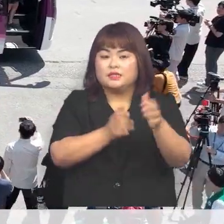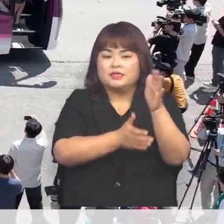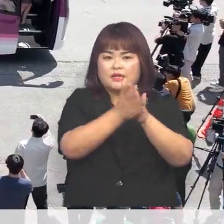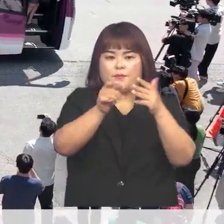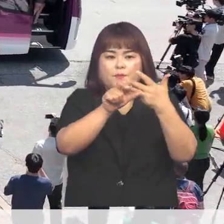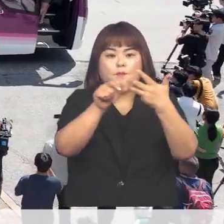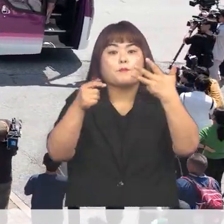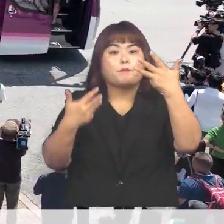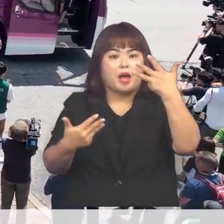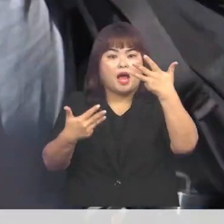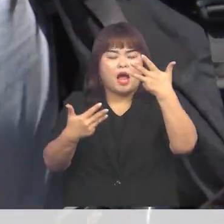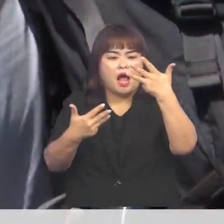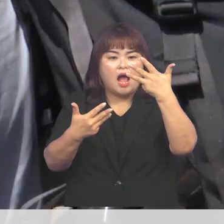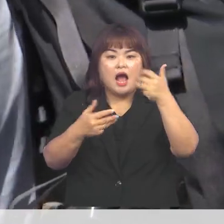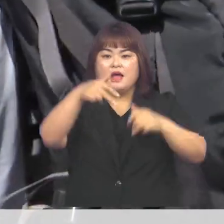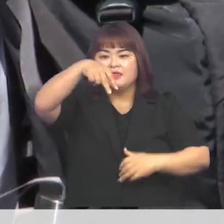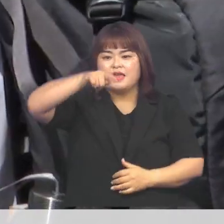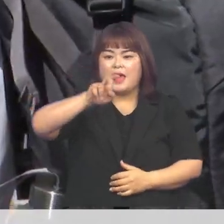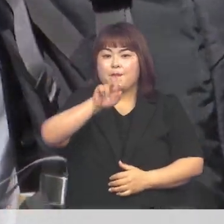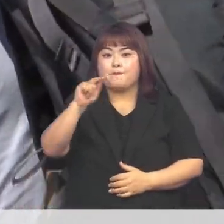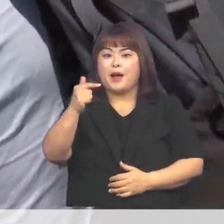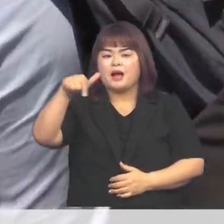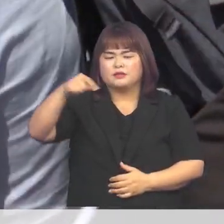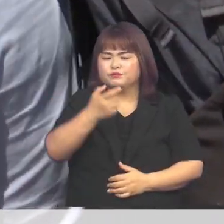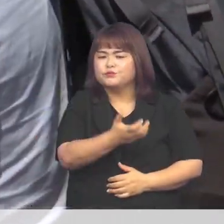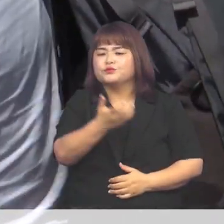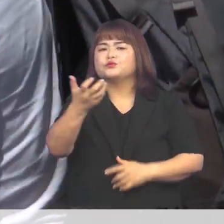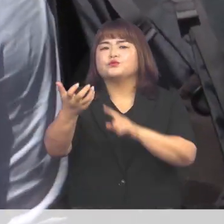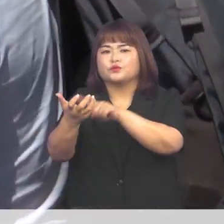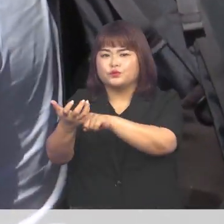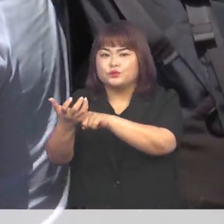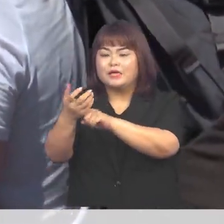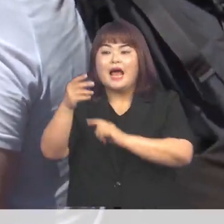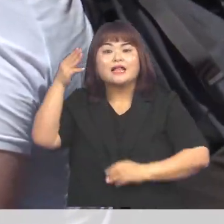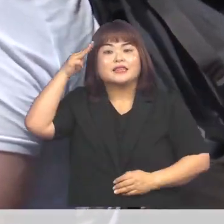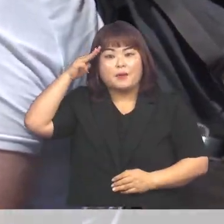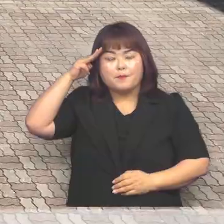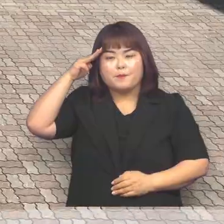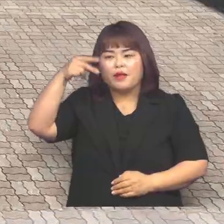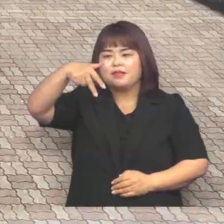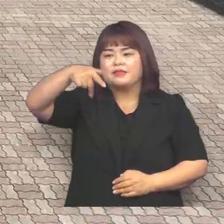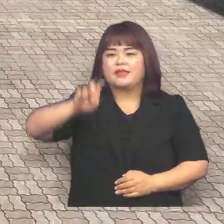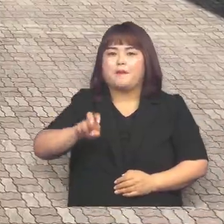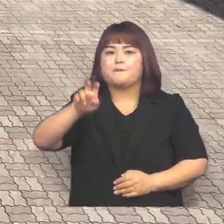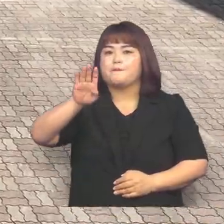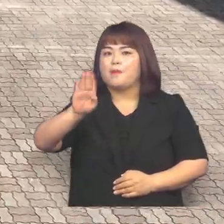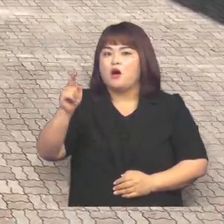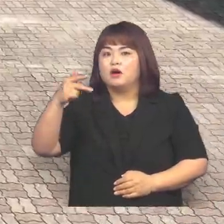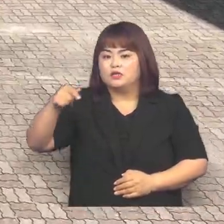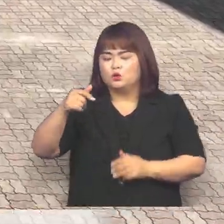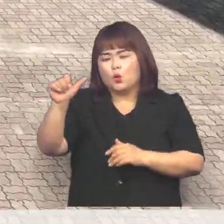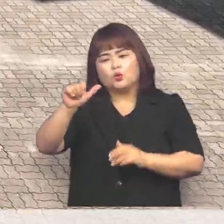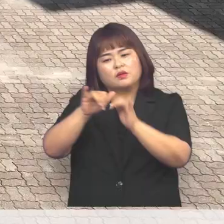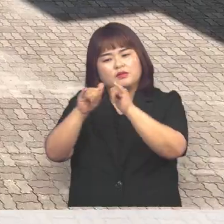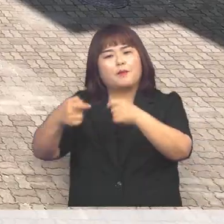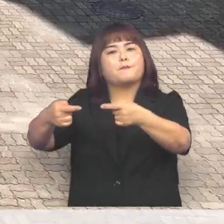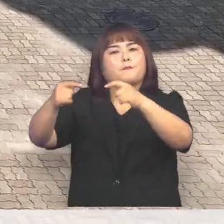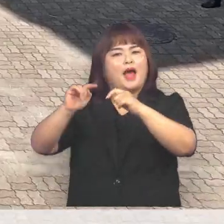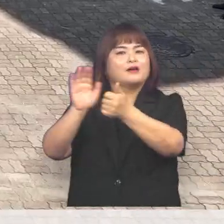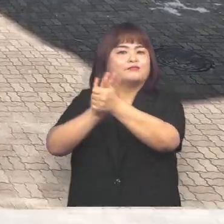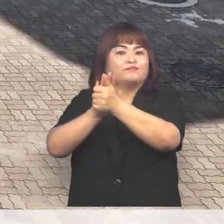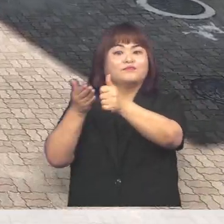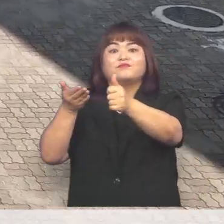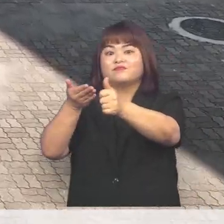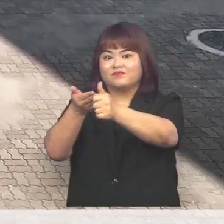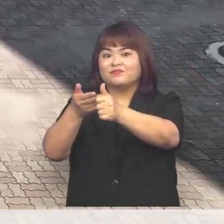용인특례시가 8일 새만금을 떠나 용인에 도착한 잼버리 대원 5천여 명을 따뜻하게 맞았습니다. 이는 경기도가 수용한